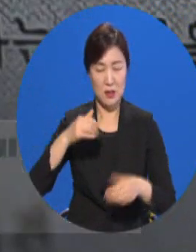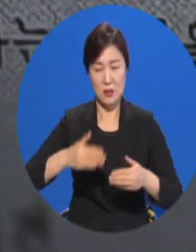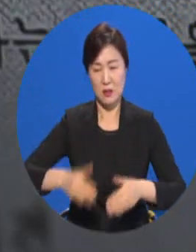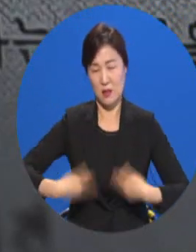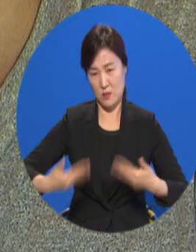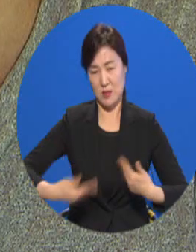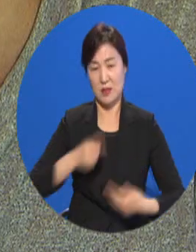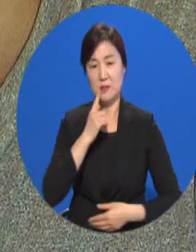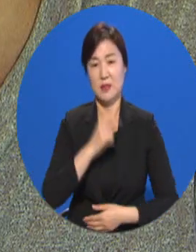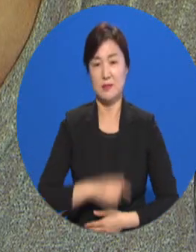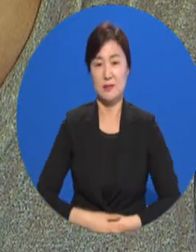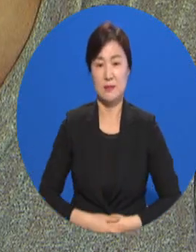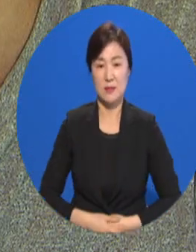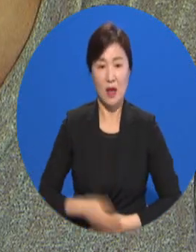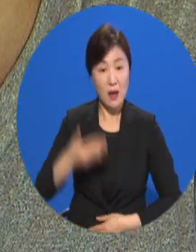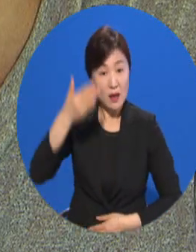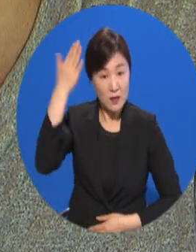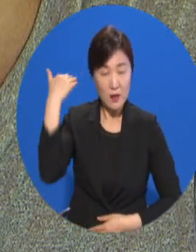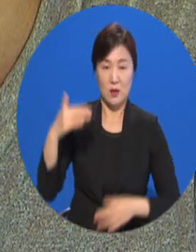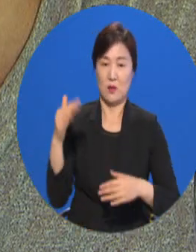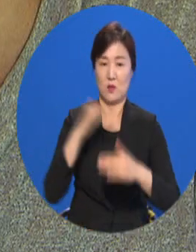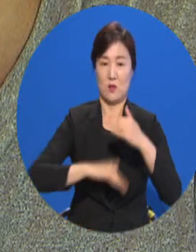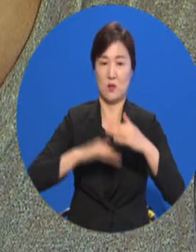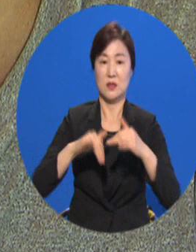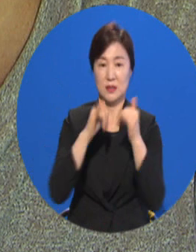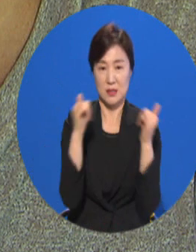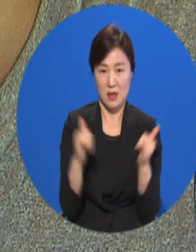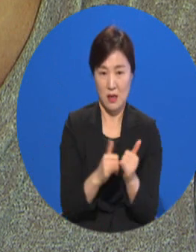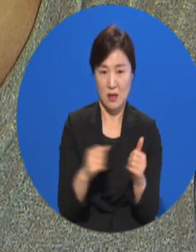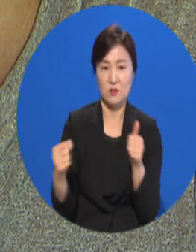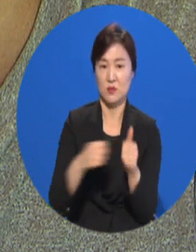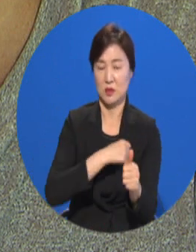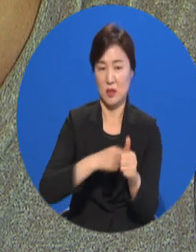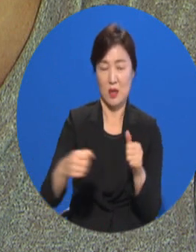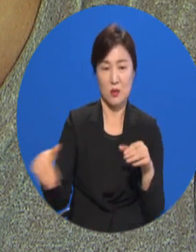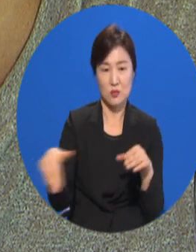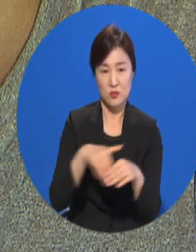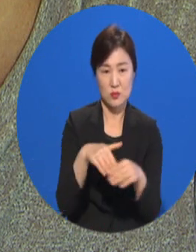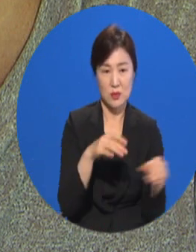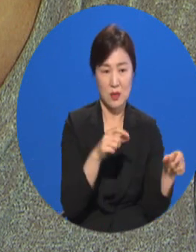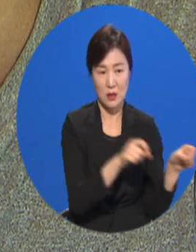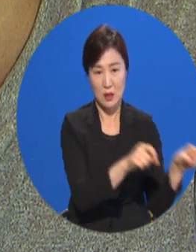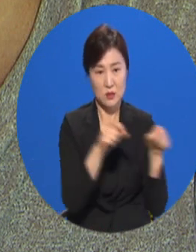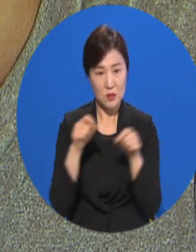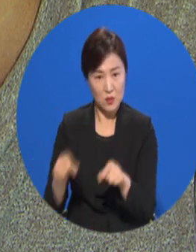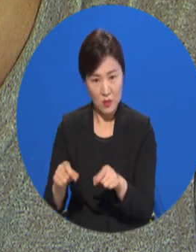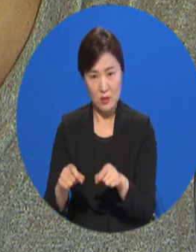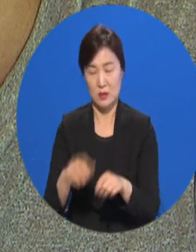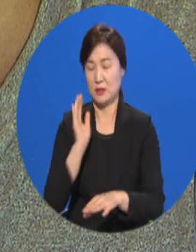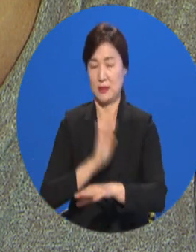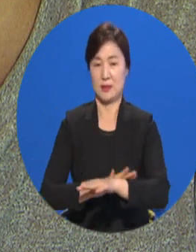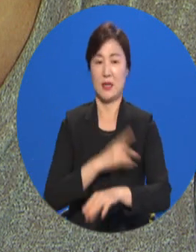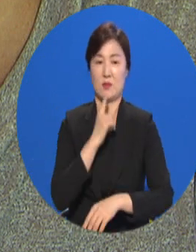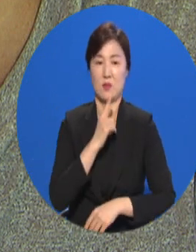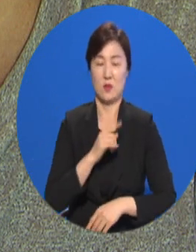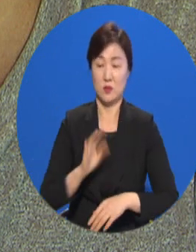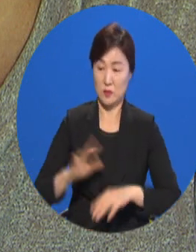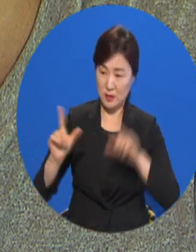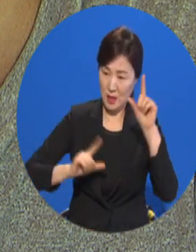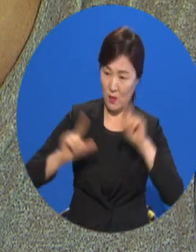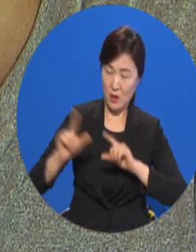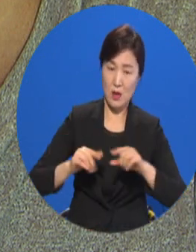비판이 나옵니다. 과거 공직사회의 구타 문화를 언급한 자체가 부적절하고 상황인식이